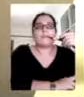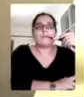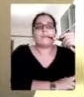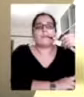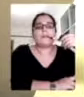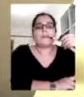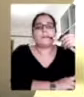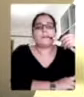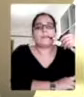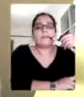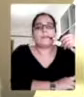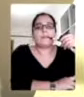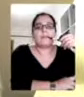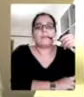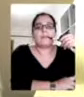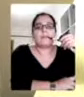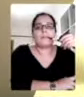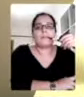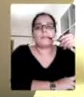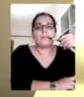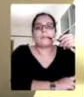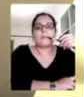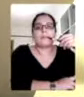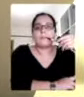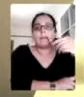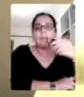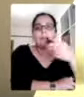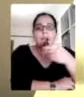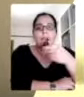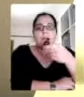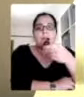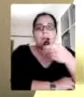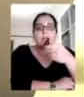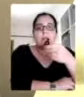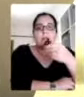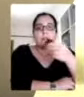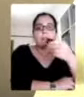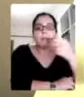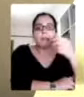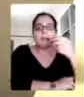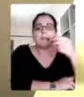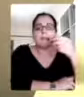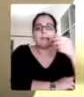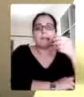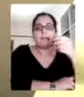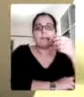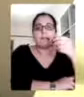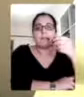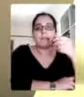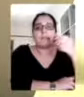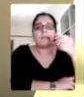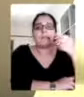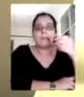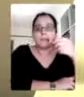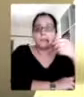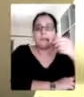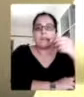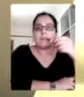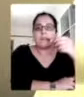Şimdi şeye gelmişken birkaç şey not almıştım ben daha evvelden Elif Hanım. Bu tütün saklama, tütün